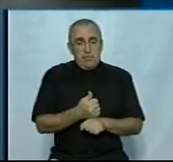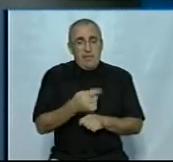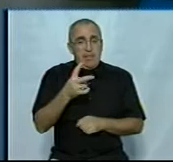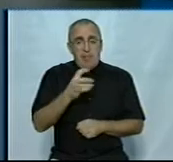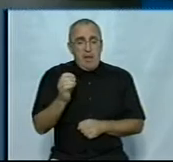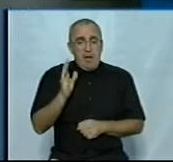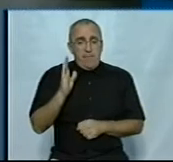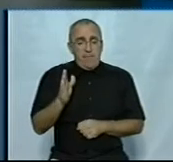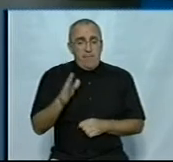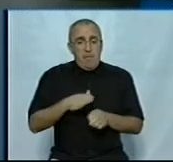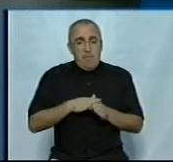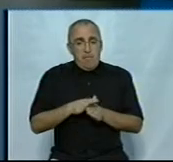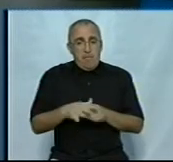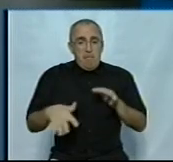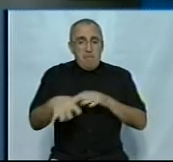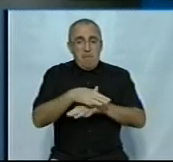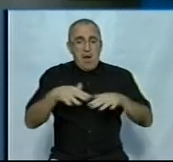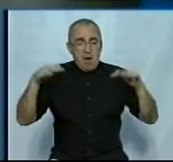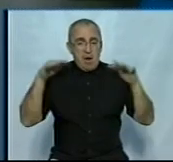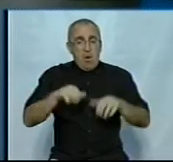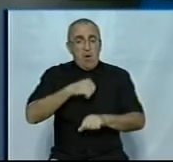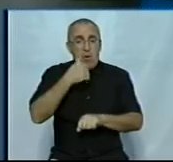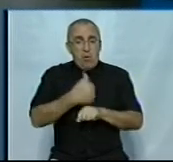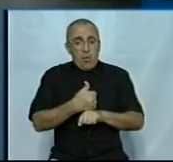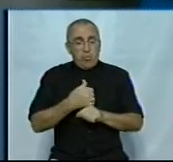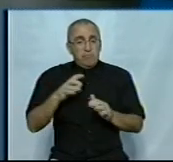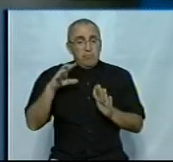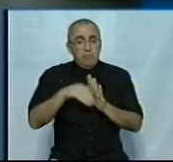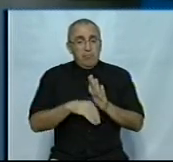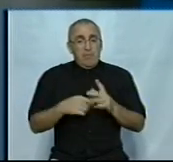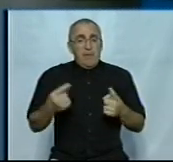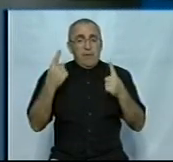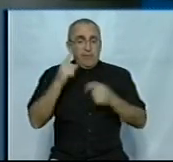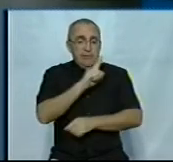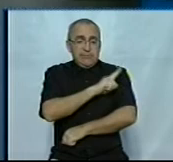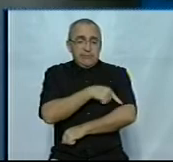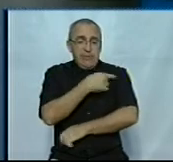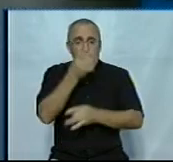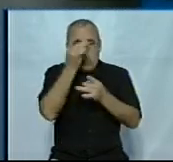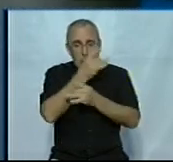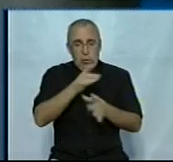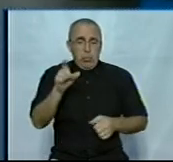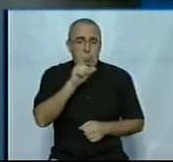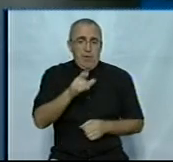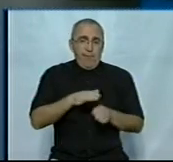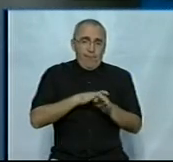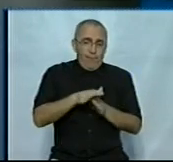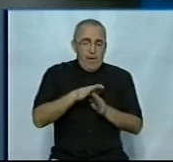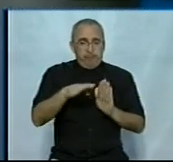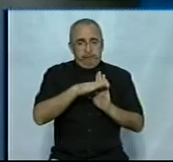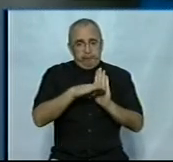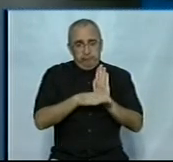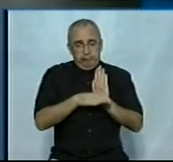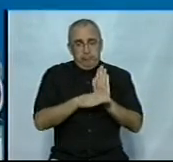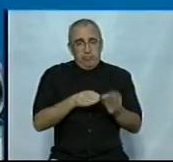в проведенні масових заходів, а головне заключається у високій санітарній культурі людей, в свідомості людей,